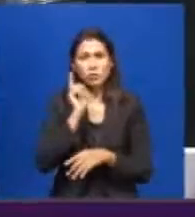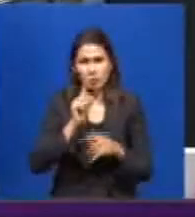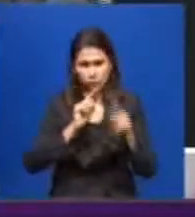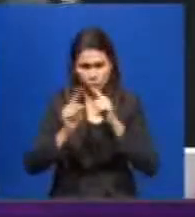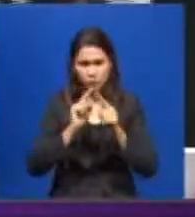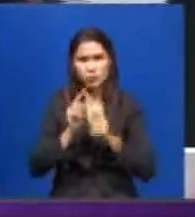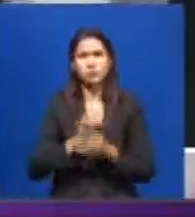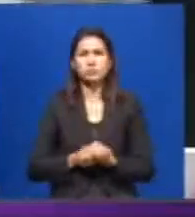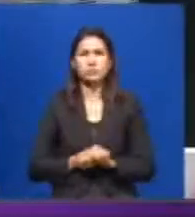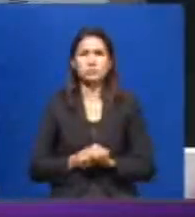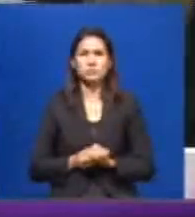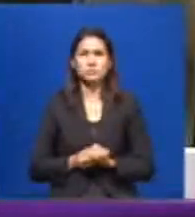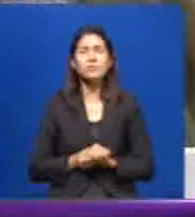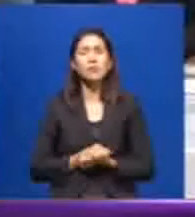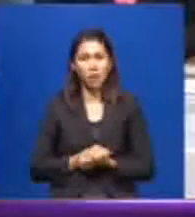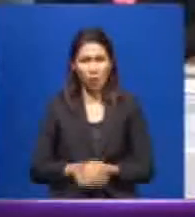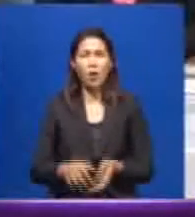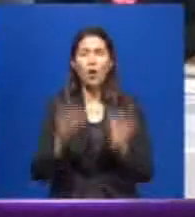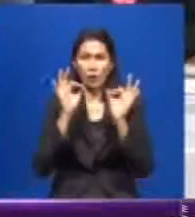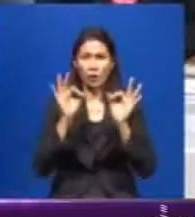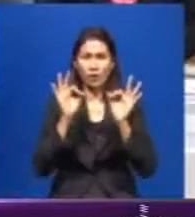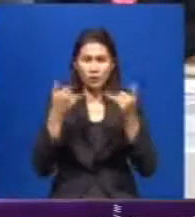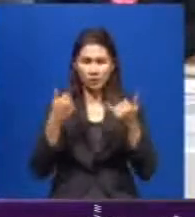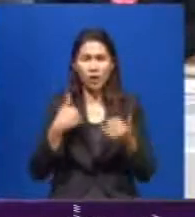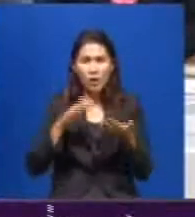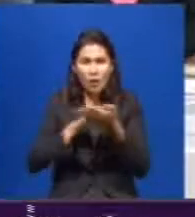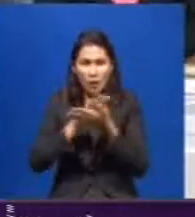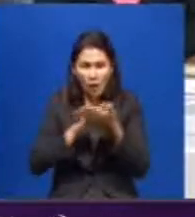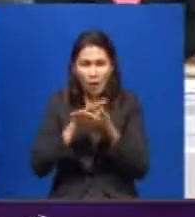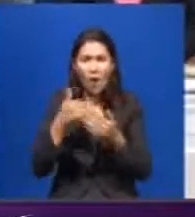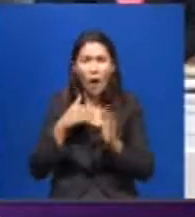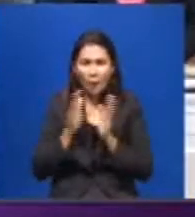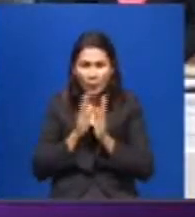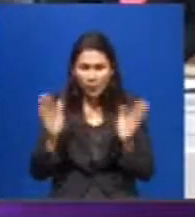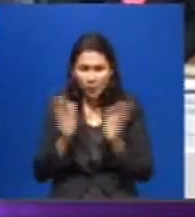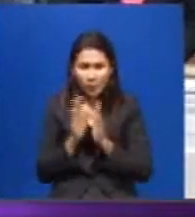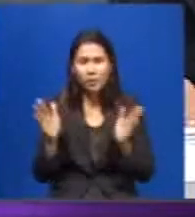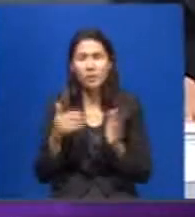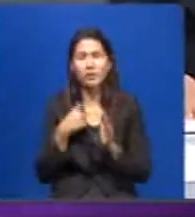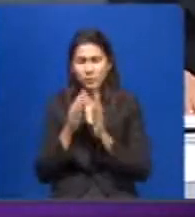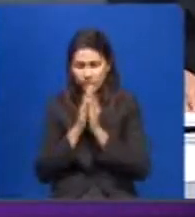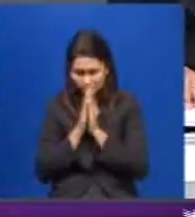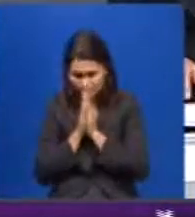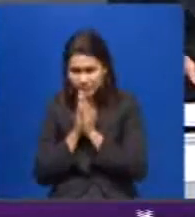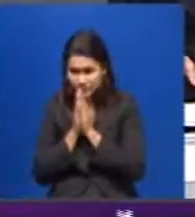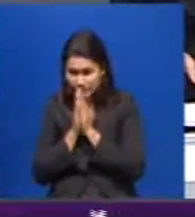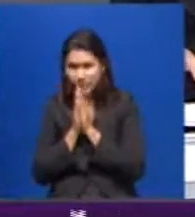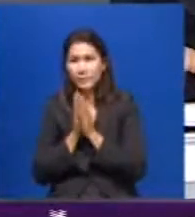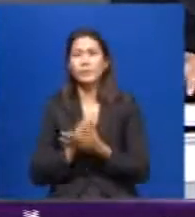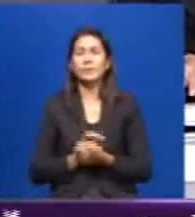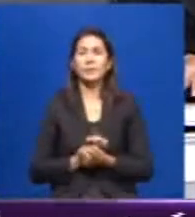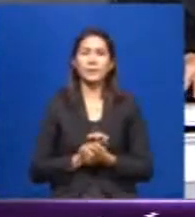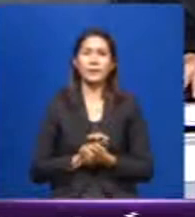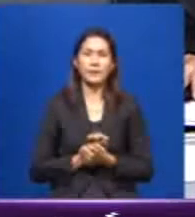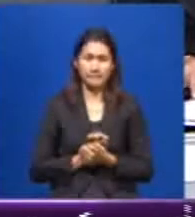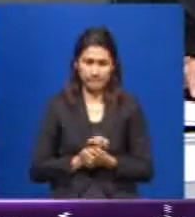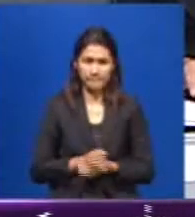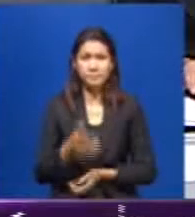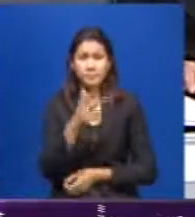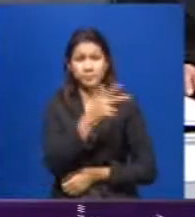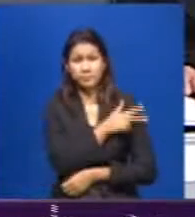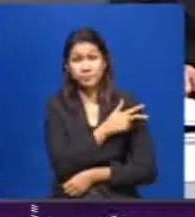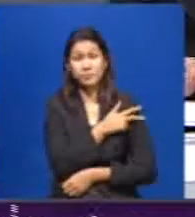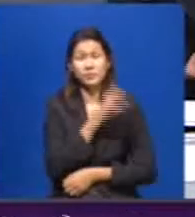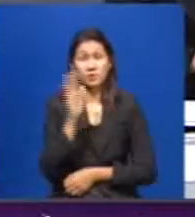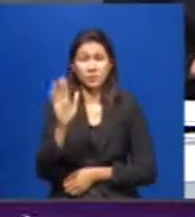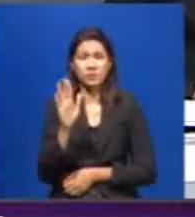ยค่ะ คร ับ ค่ะเอาละค่ะยังไงวันนี้รบกวนอาจารย์เจตเท่านี้ก่อนนะคะ ขอบ พระคุณค่ะสวัสดีค่ะ ค่ะ ดร.เจตณวันนี้นะคะอาจารย์ก็